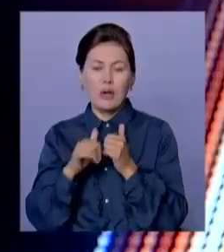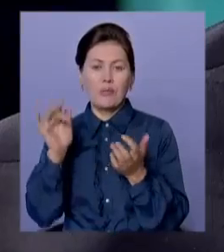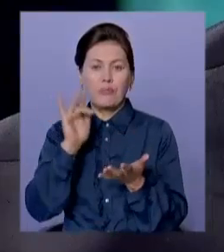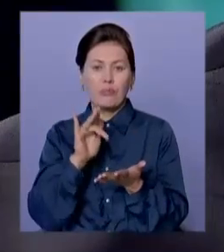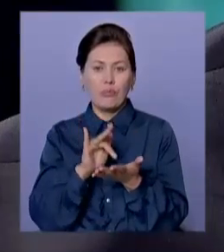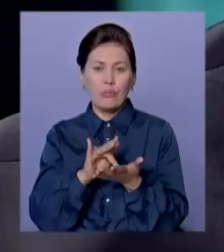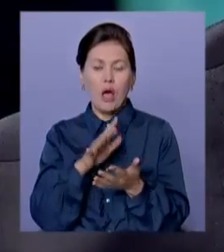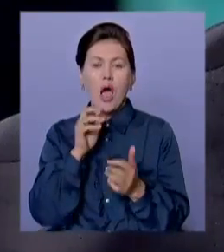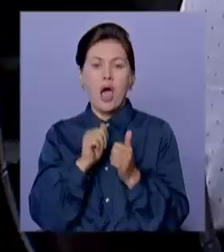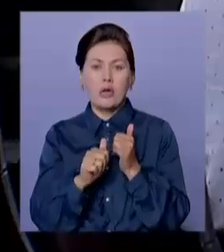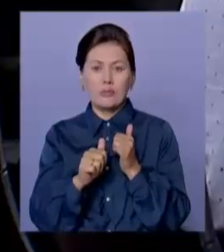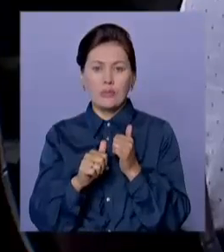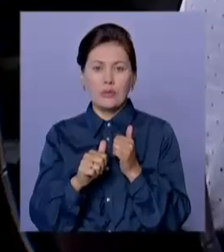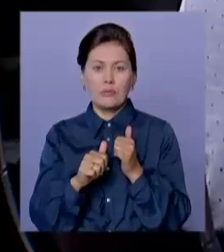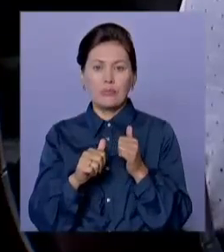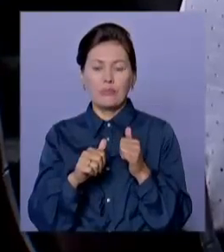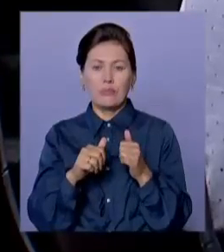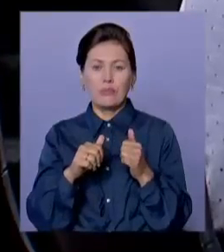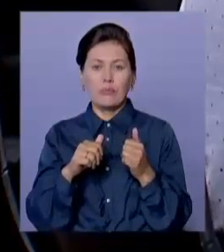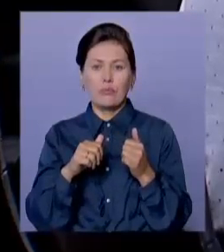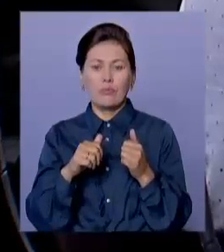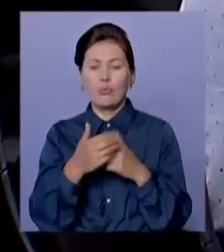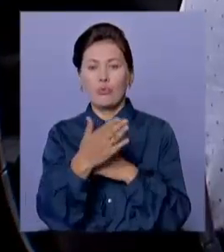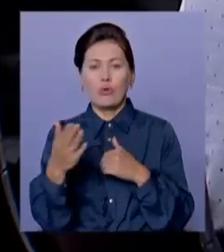қалаларда, әрбір нелерде, ауыл нелерде